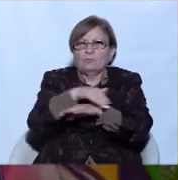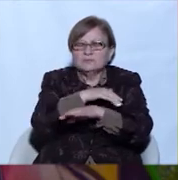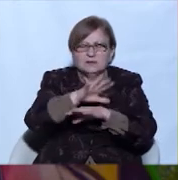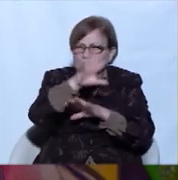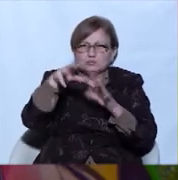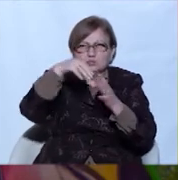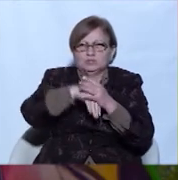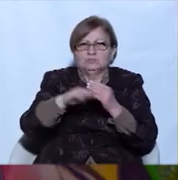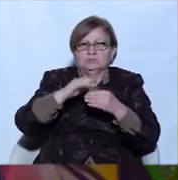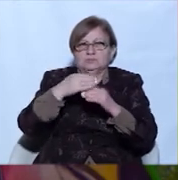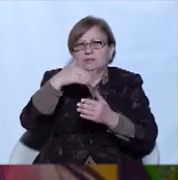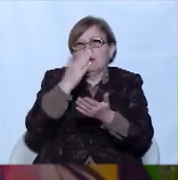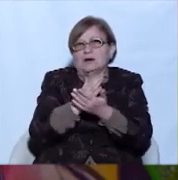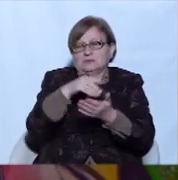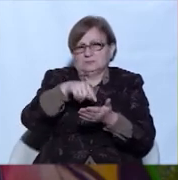მისამართიც კი წერია